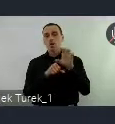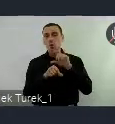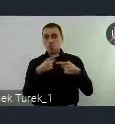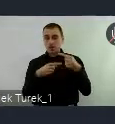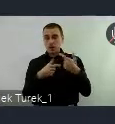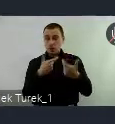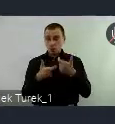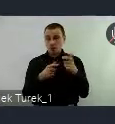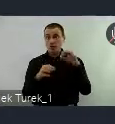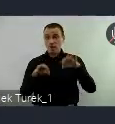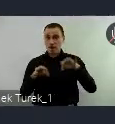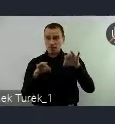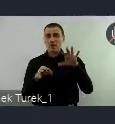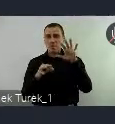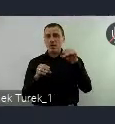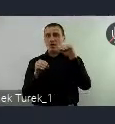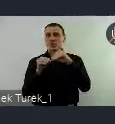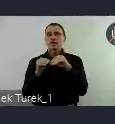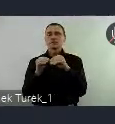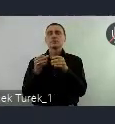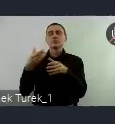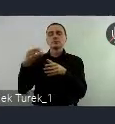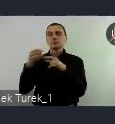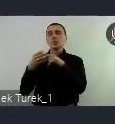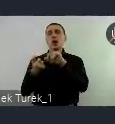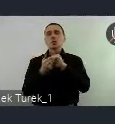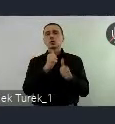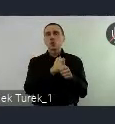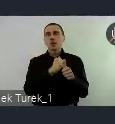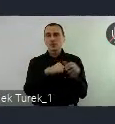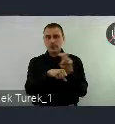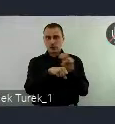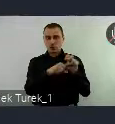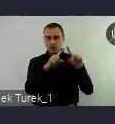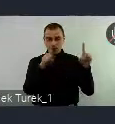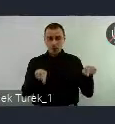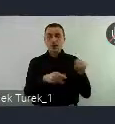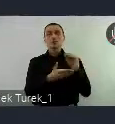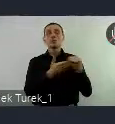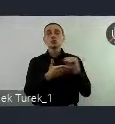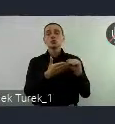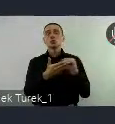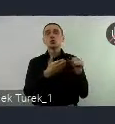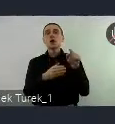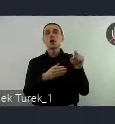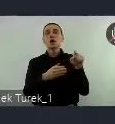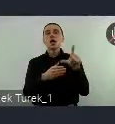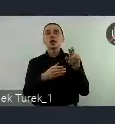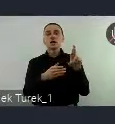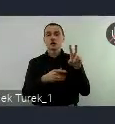mają na swoich opakowaniach a jeśli nie to gdzieś tam w dokumentacji technicznej wskazaną wartość wskaźnika